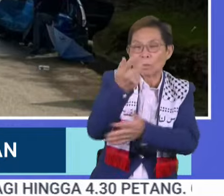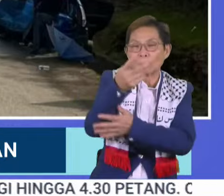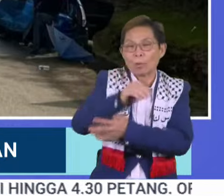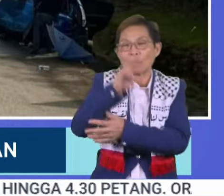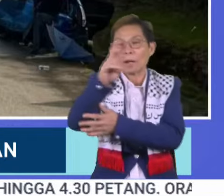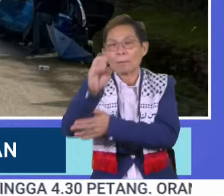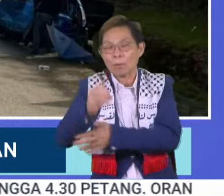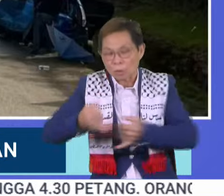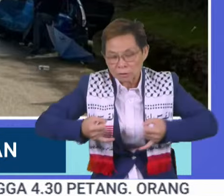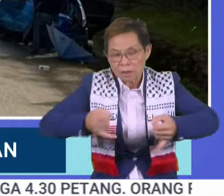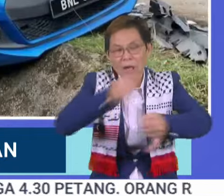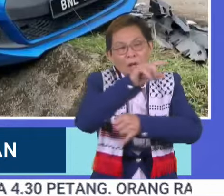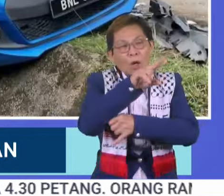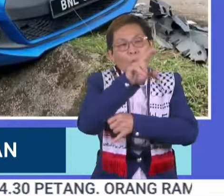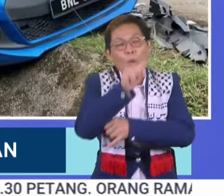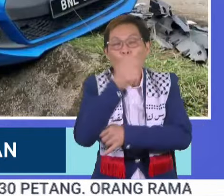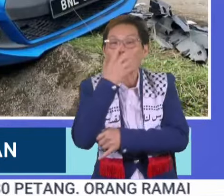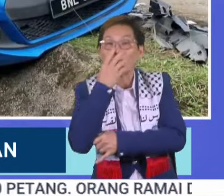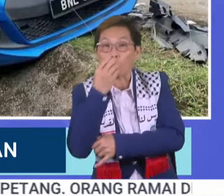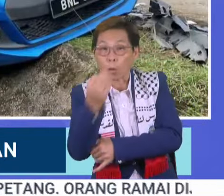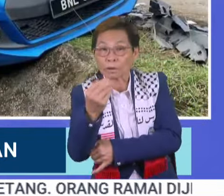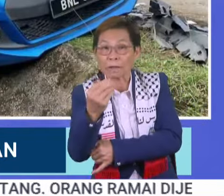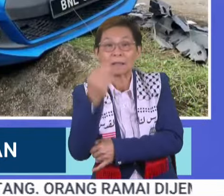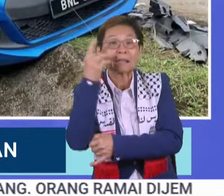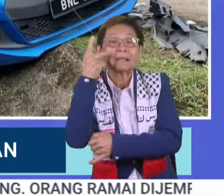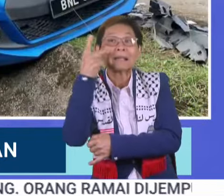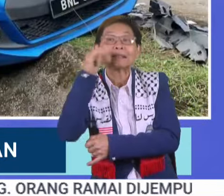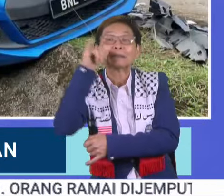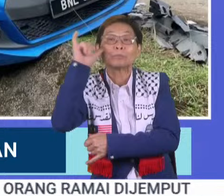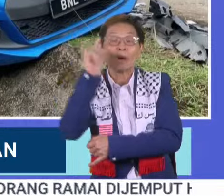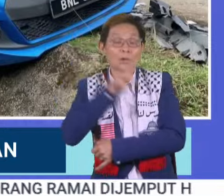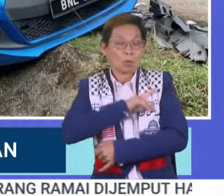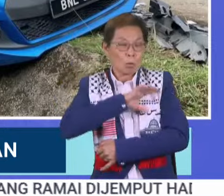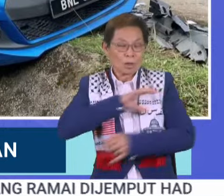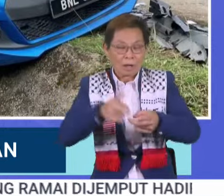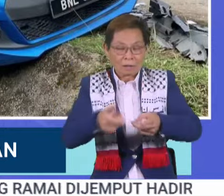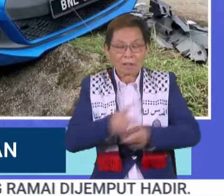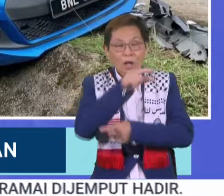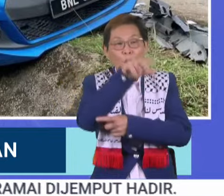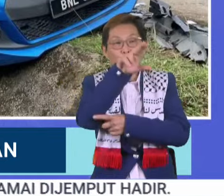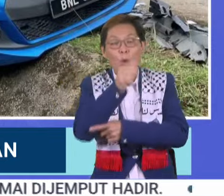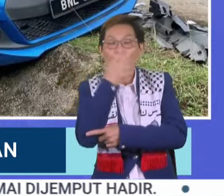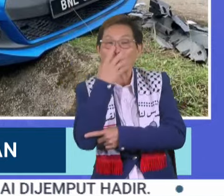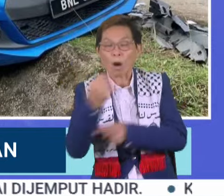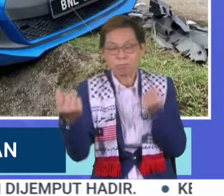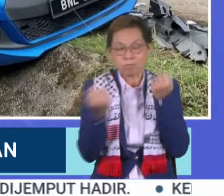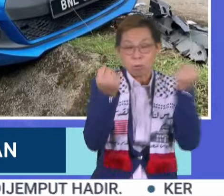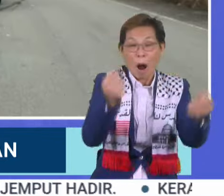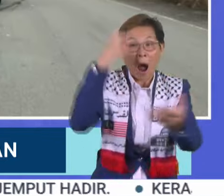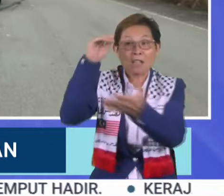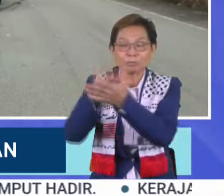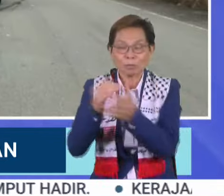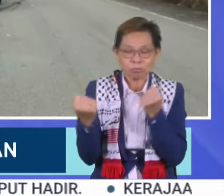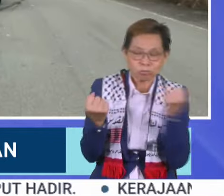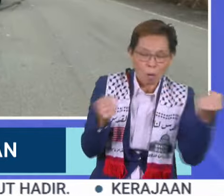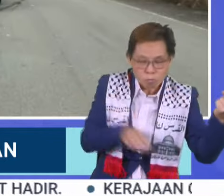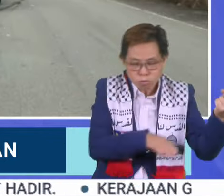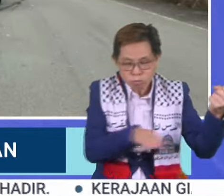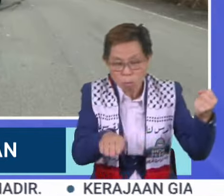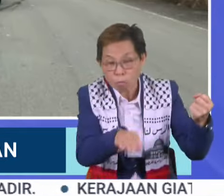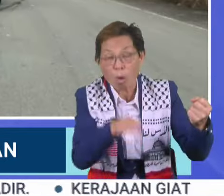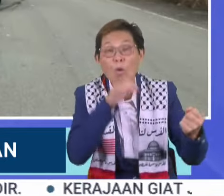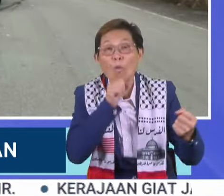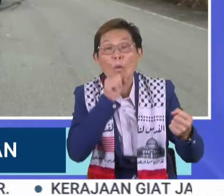kilometer 60 jalan Gua Musang Lodging, Gua Musang, Kelantan semalam. Menurut Ketua Polis Daerah Gua Musang, kereta dipandu suami mangsa yang berusia